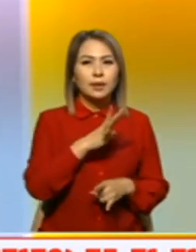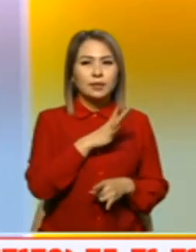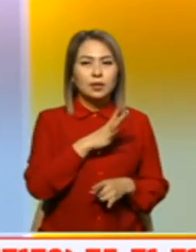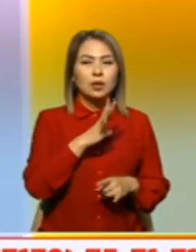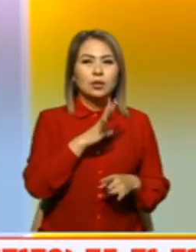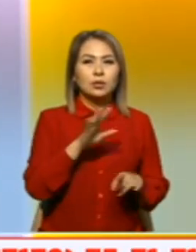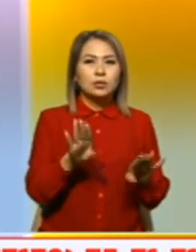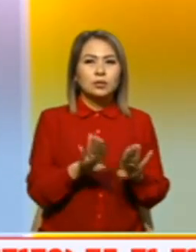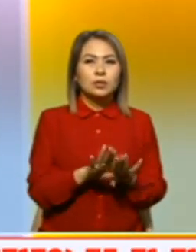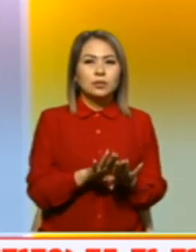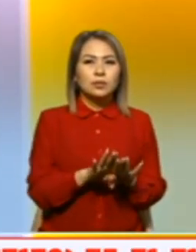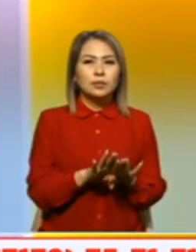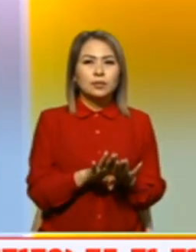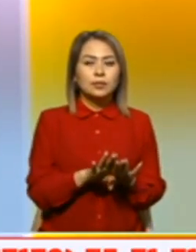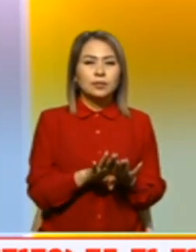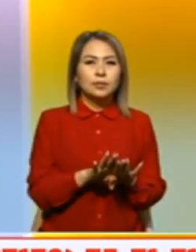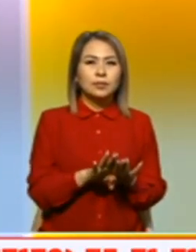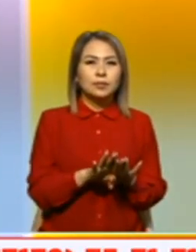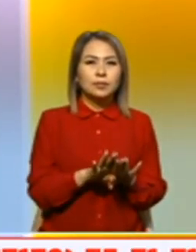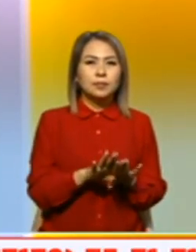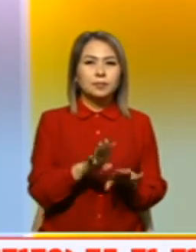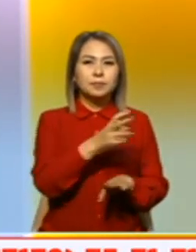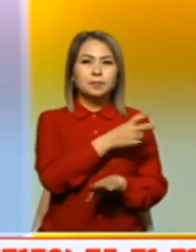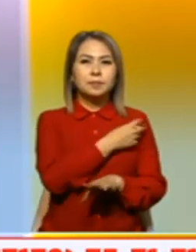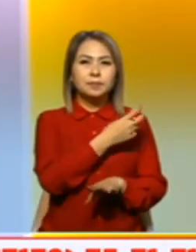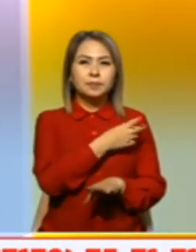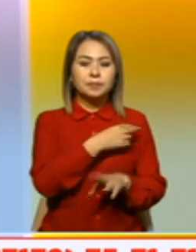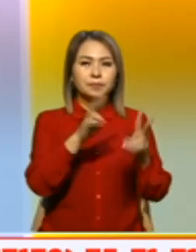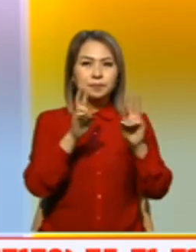Сол кезде деген медицина мамандары деген жаңағы